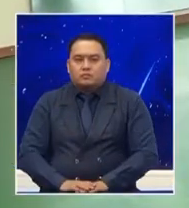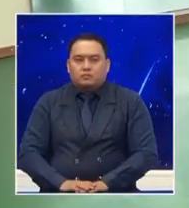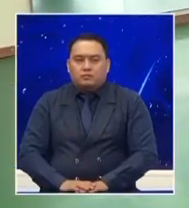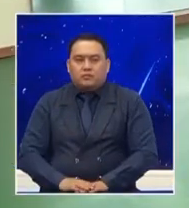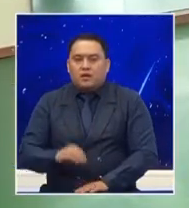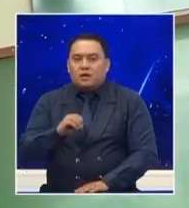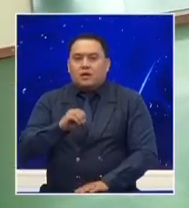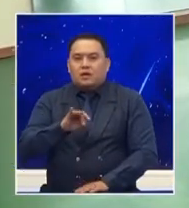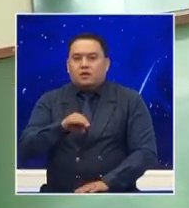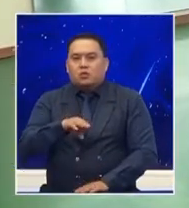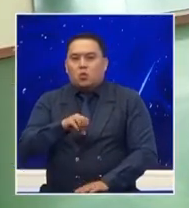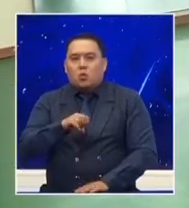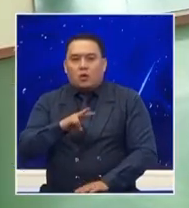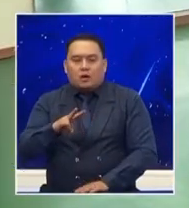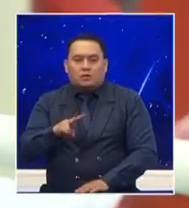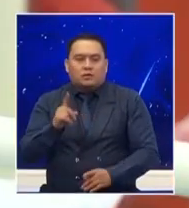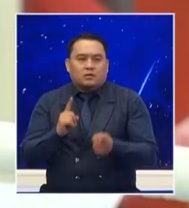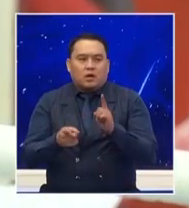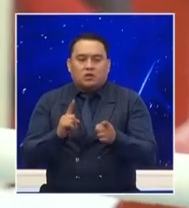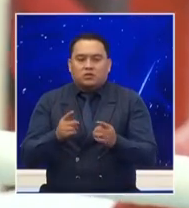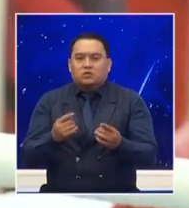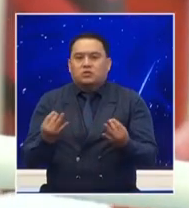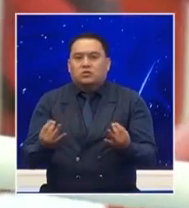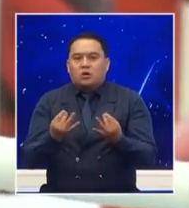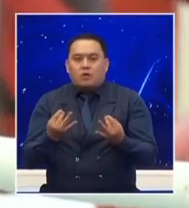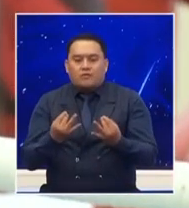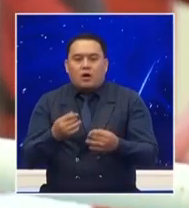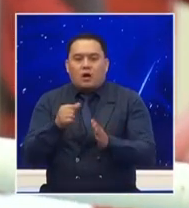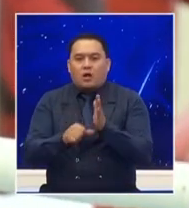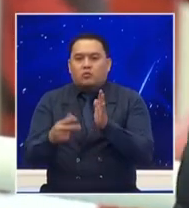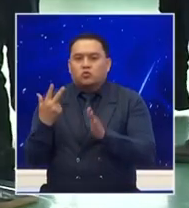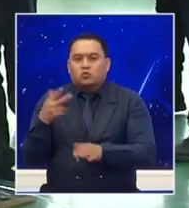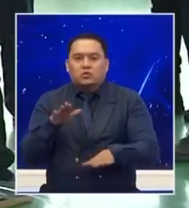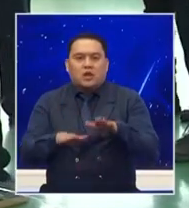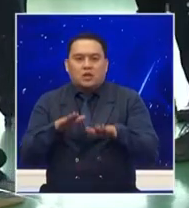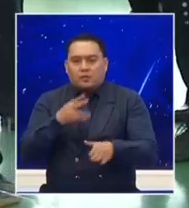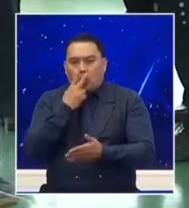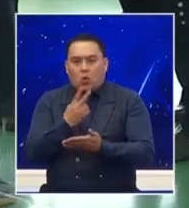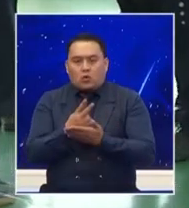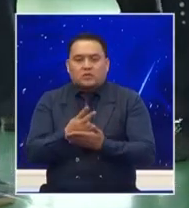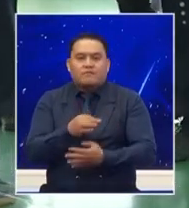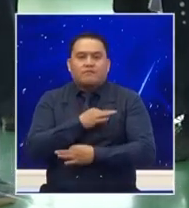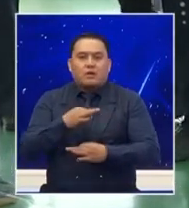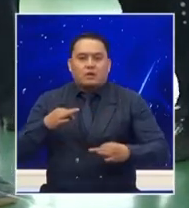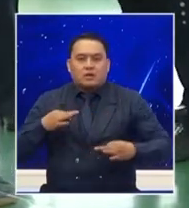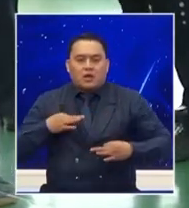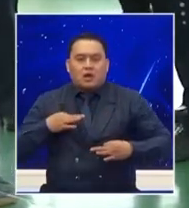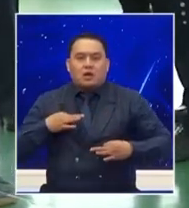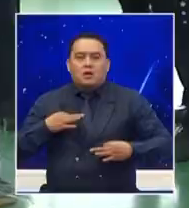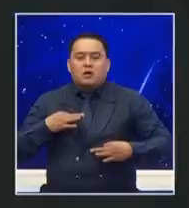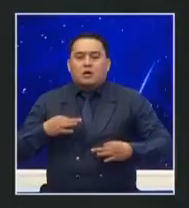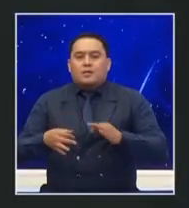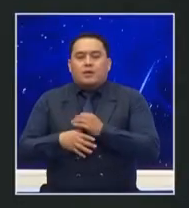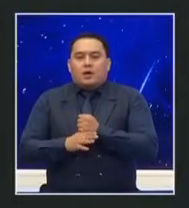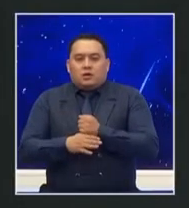Ертуған Зейнуллинов үшін ел біріншілігі нағыз сынақ алаңына айналыпты. 63 келі салмақта өнер көрсетті. Ширек финалда Маңғыстау облысының